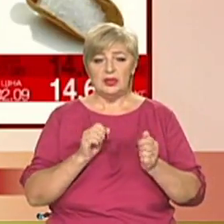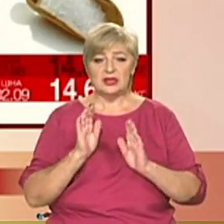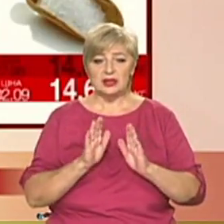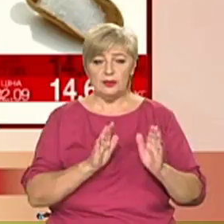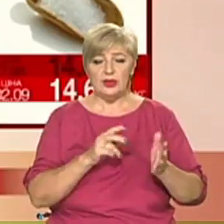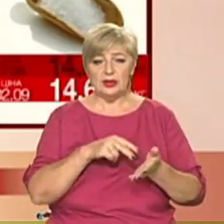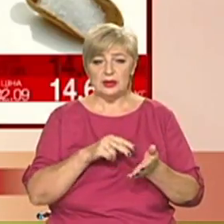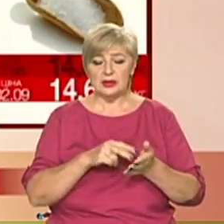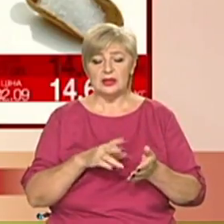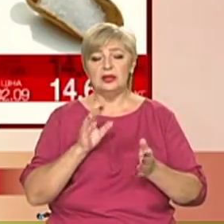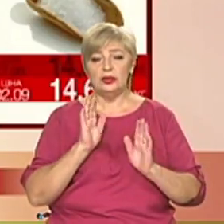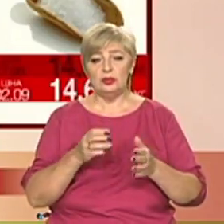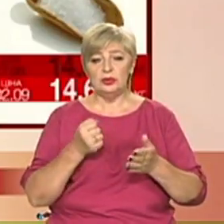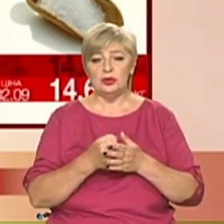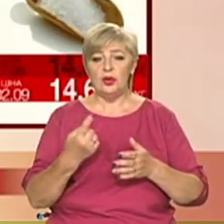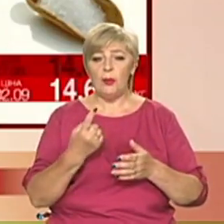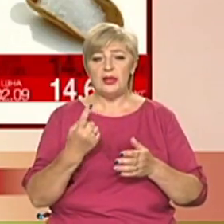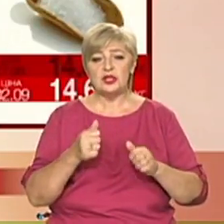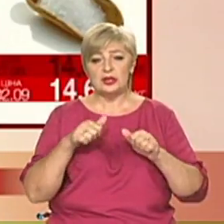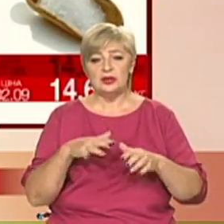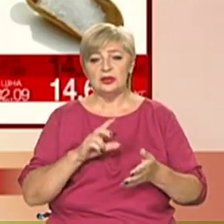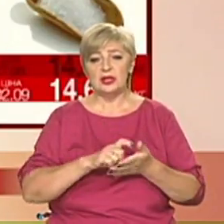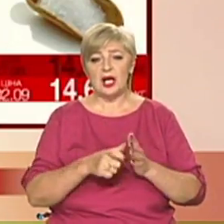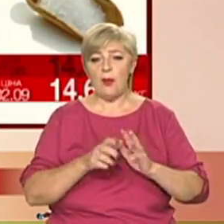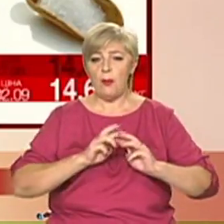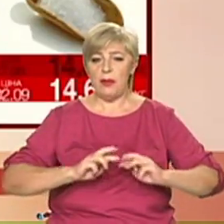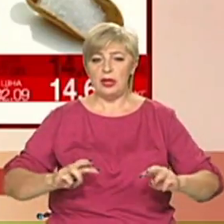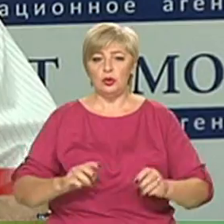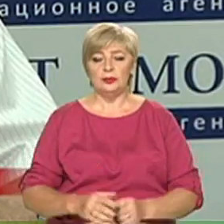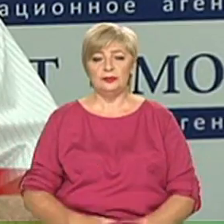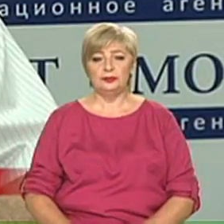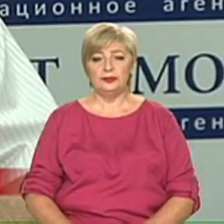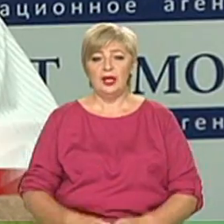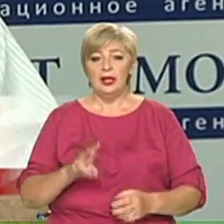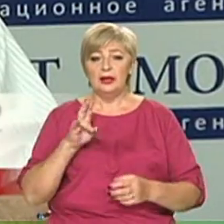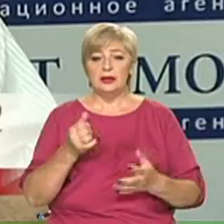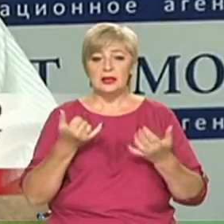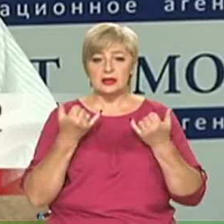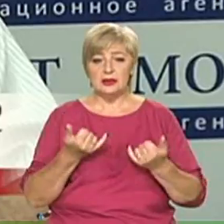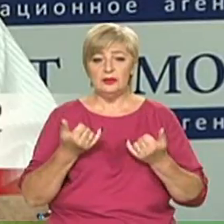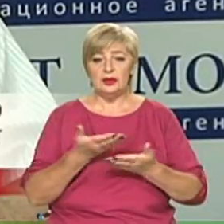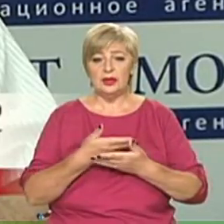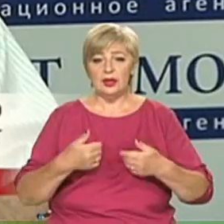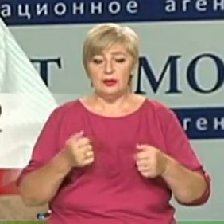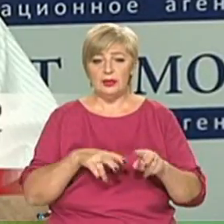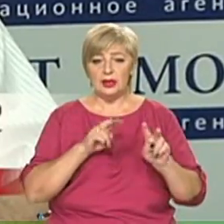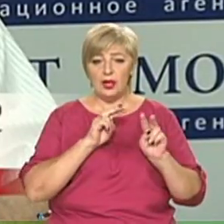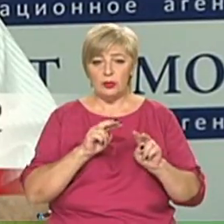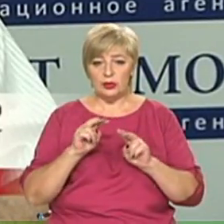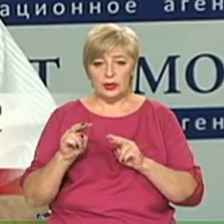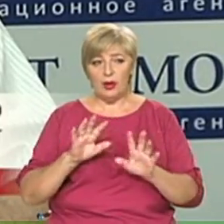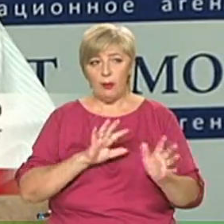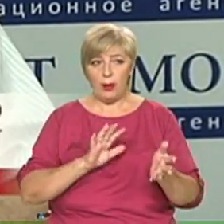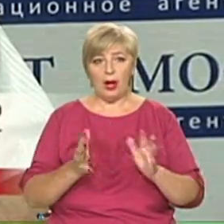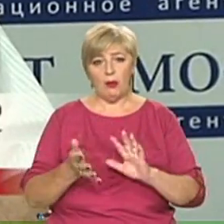стабільні ціни на продукти триматимуть до перших рішень Кабміну. На сегодня мы наблюдаем на ценовом рынке